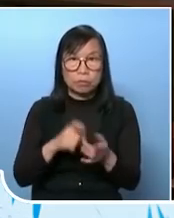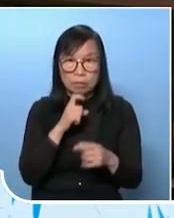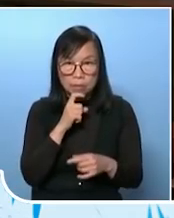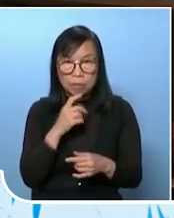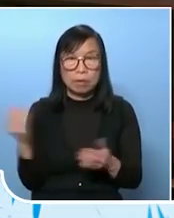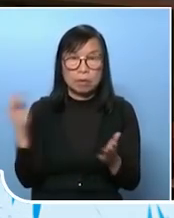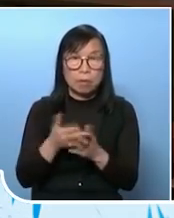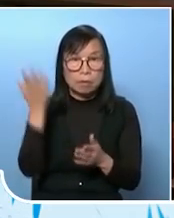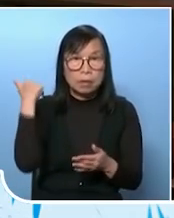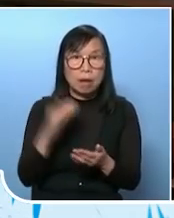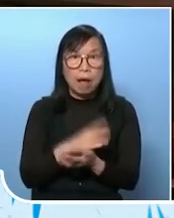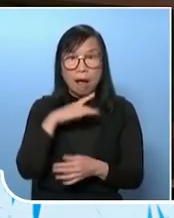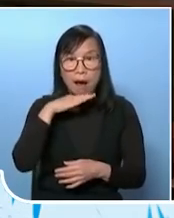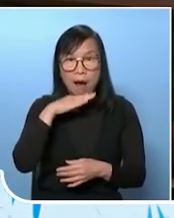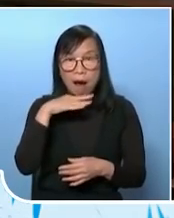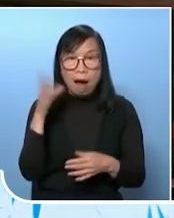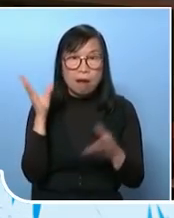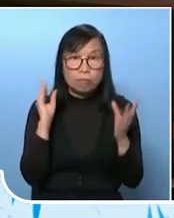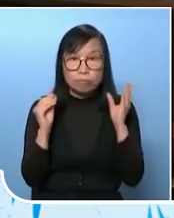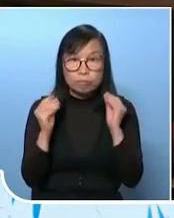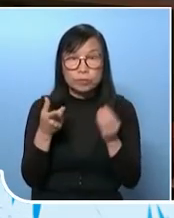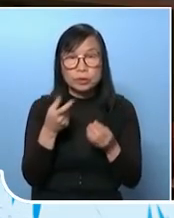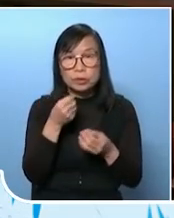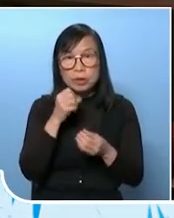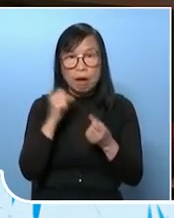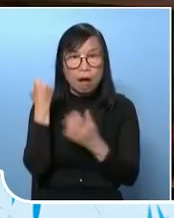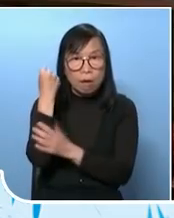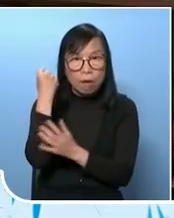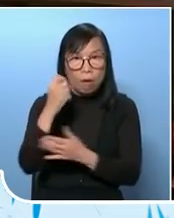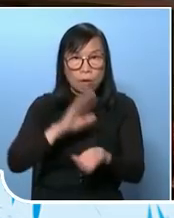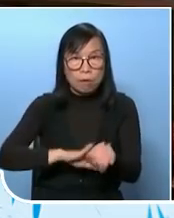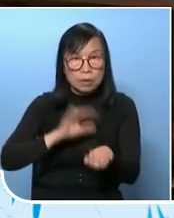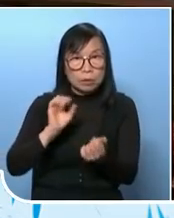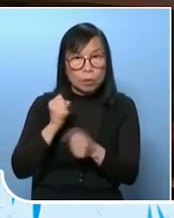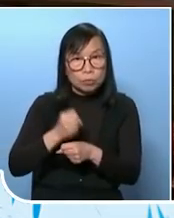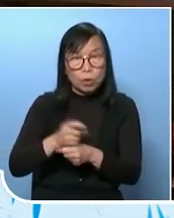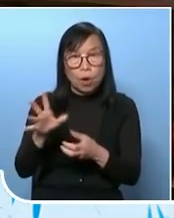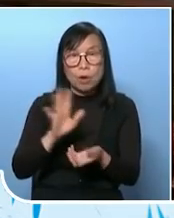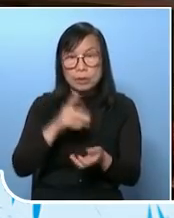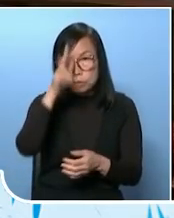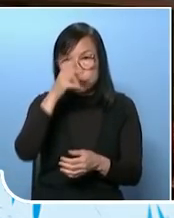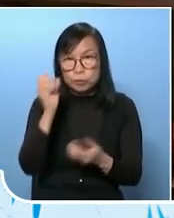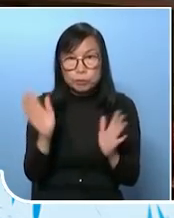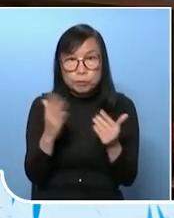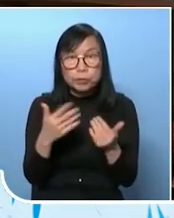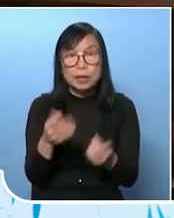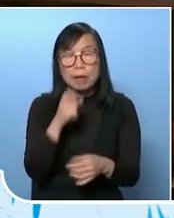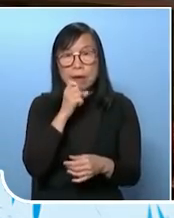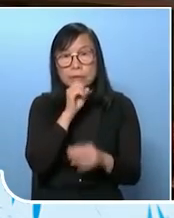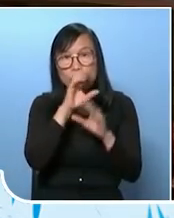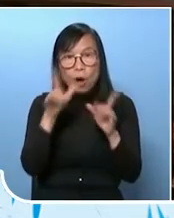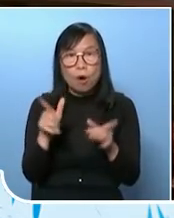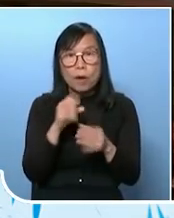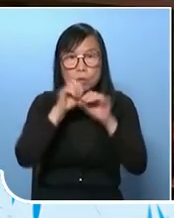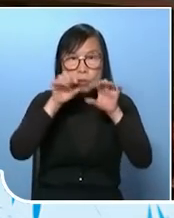年至今日，虛假訊息亦都影響到香港的抗疫工作，政府呼籲市民做檢測，就有人鋪天蓋